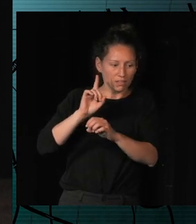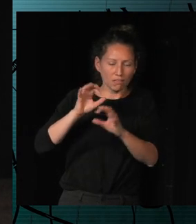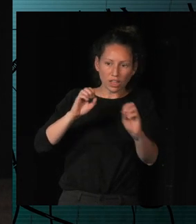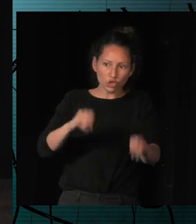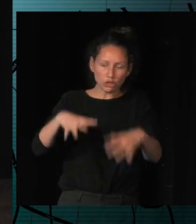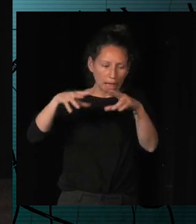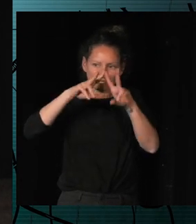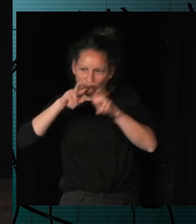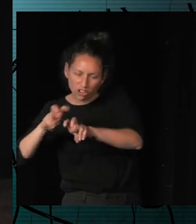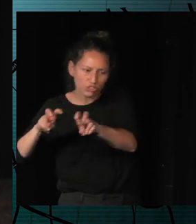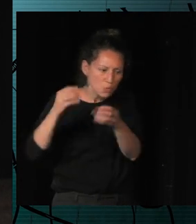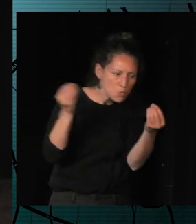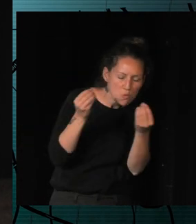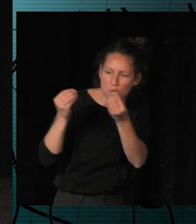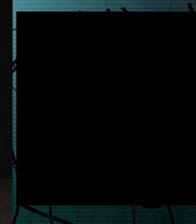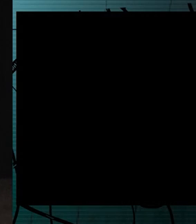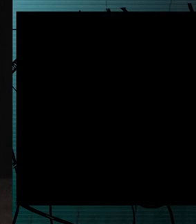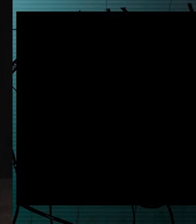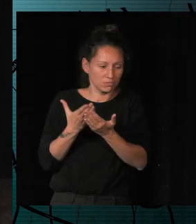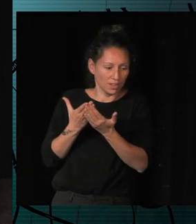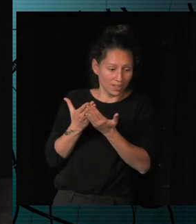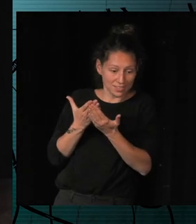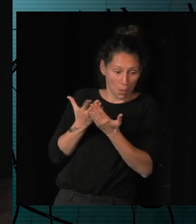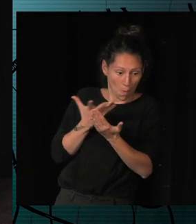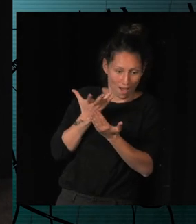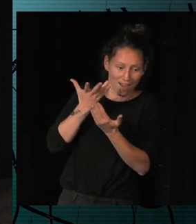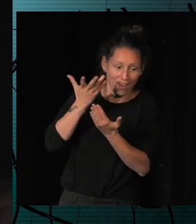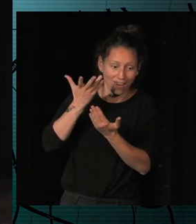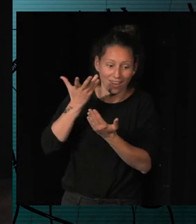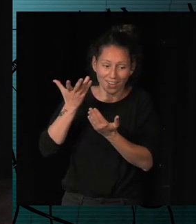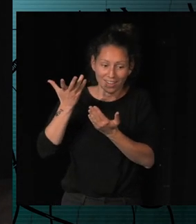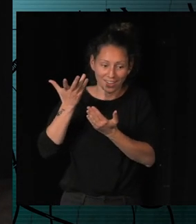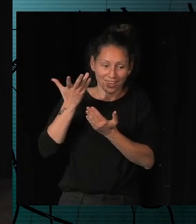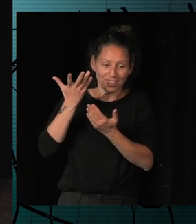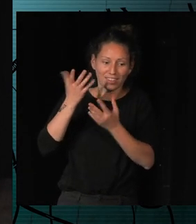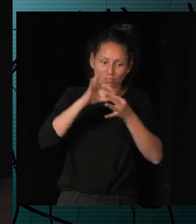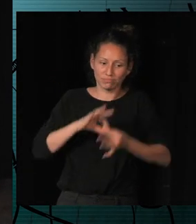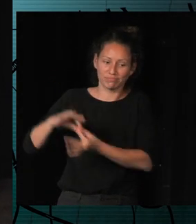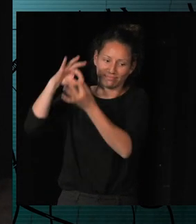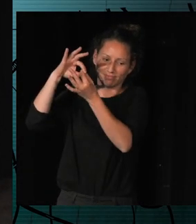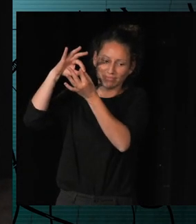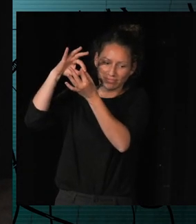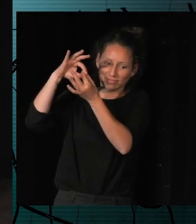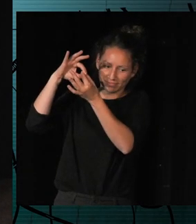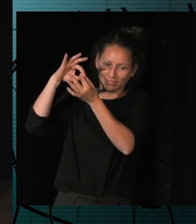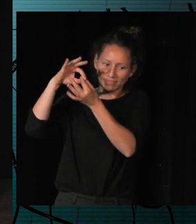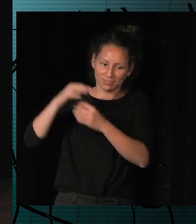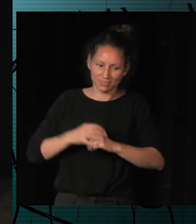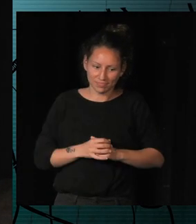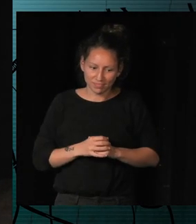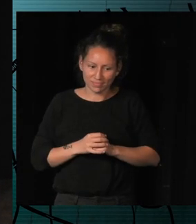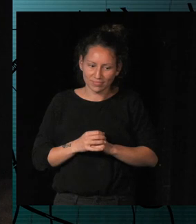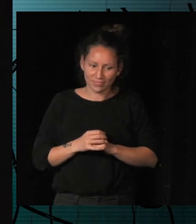c'est un une bonne méchante mais une bonne méchante des années 2000 quoi c'est vraiment c'est bah comme dans The Mist comment s'appelleait carmodi un truc comme